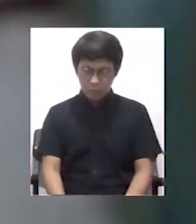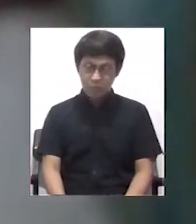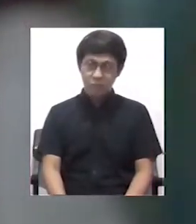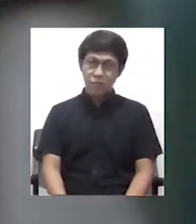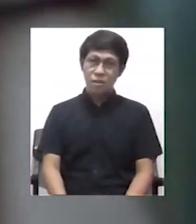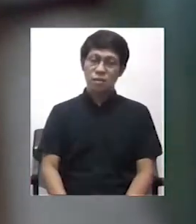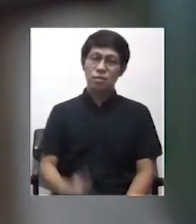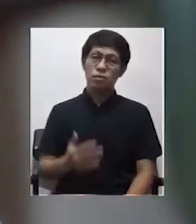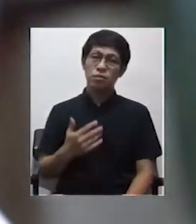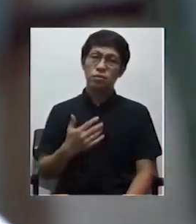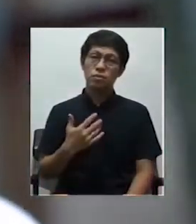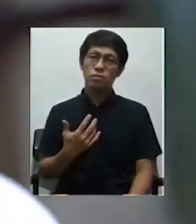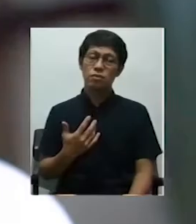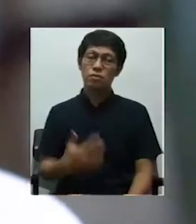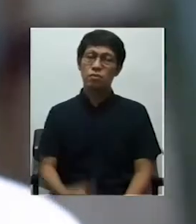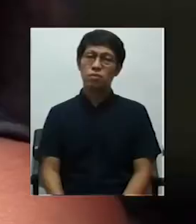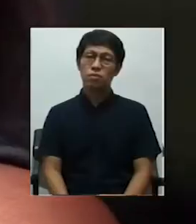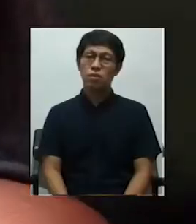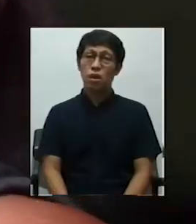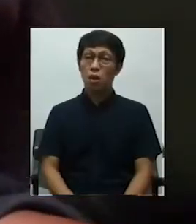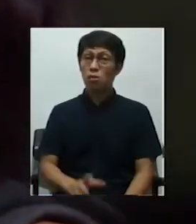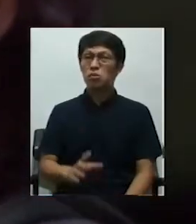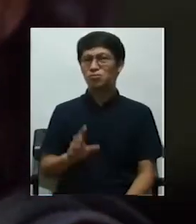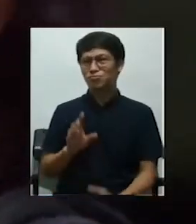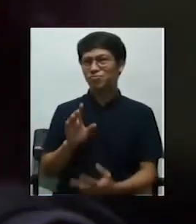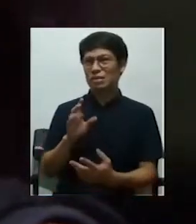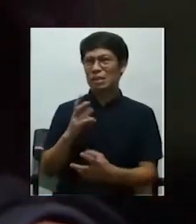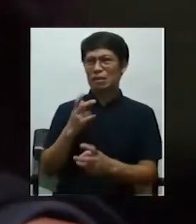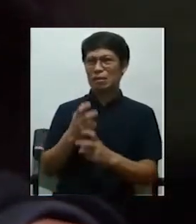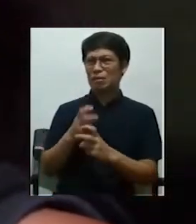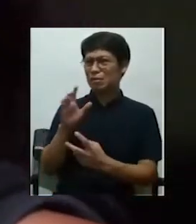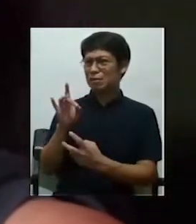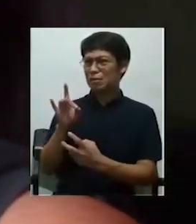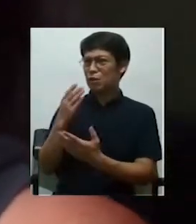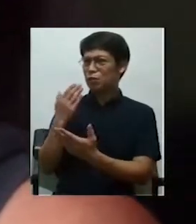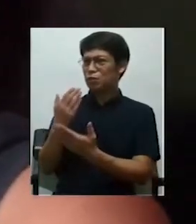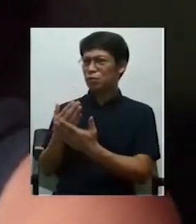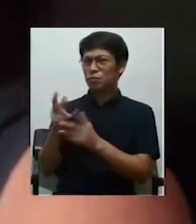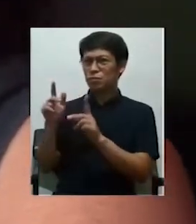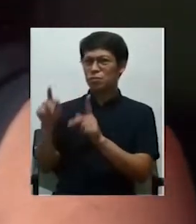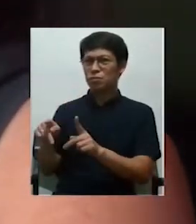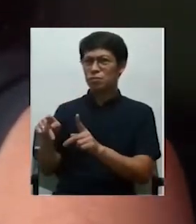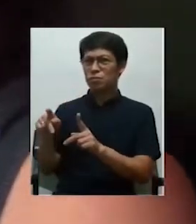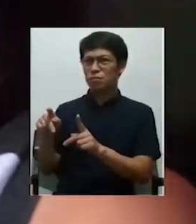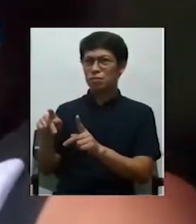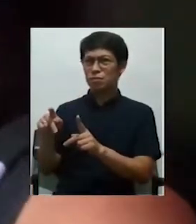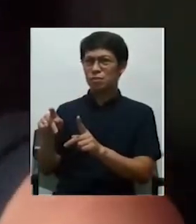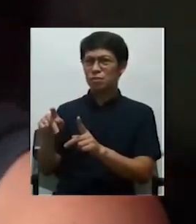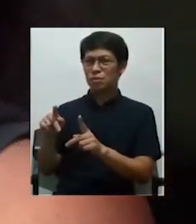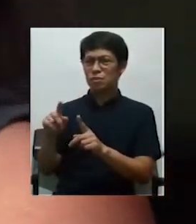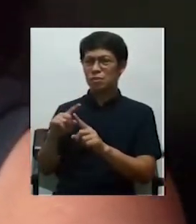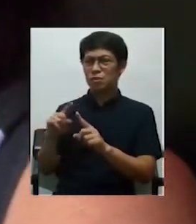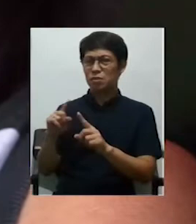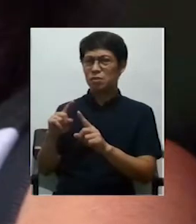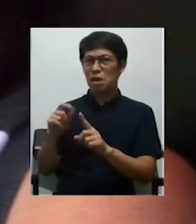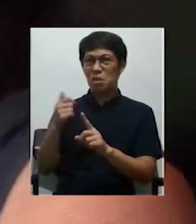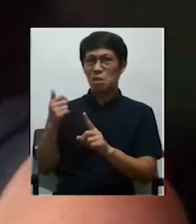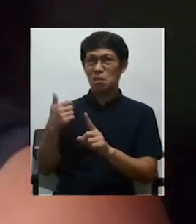problema na pinagdadaanan mo. Sa akin naman, sa anak ko, pagpatuloy na lang niya pag-alaga